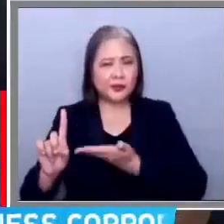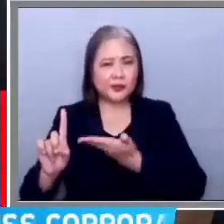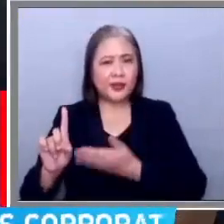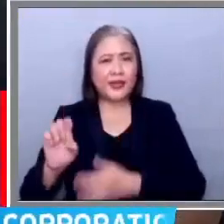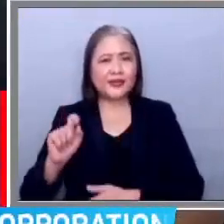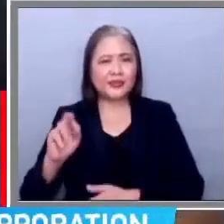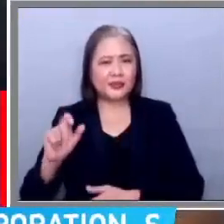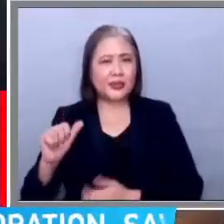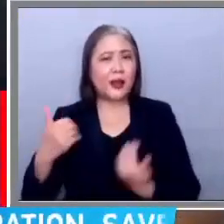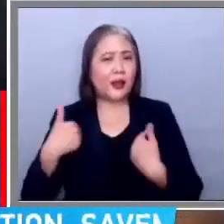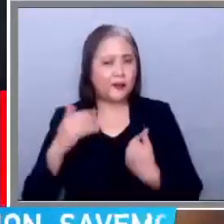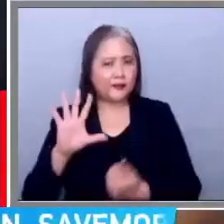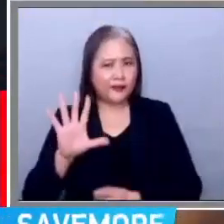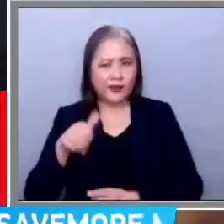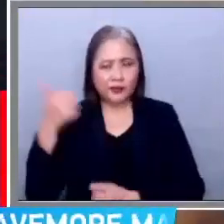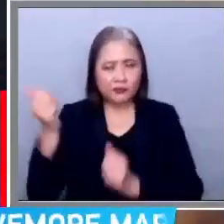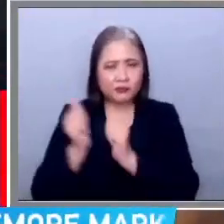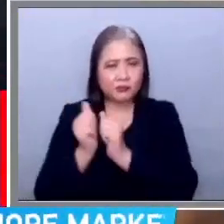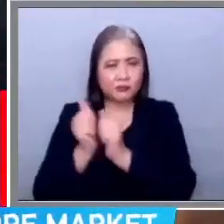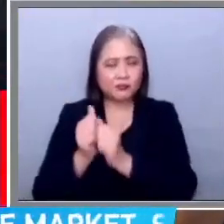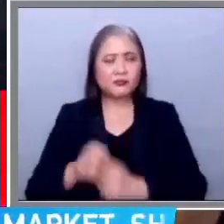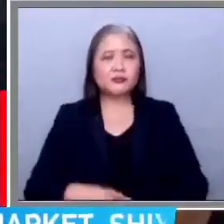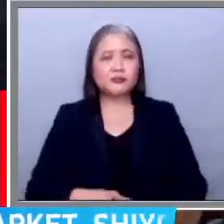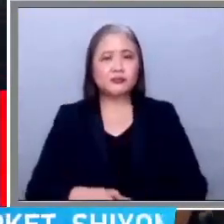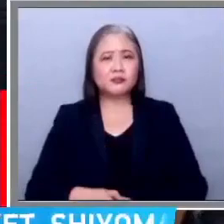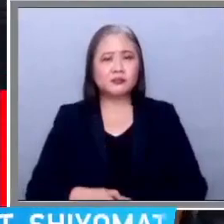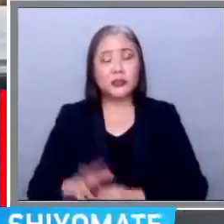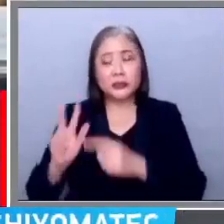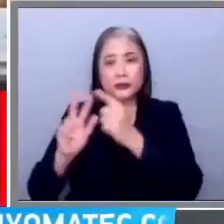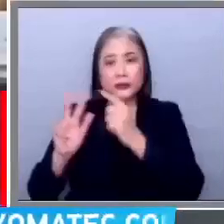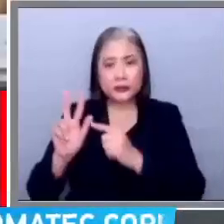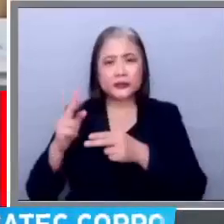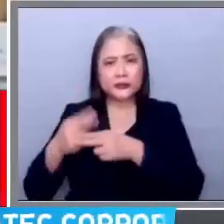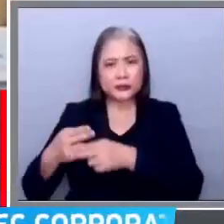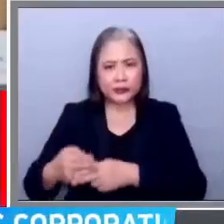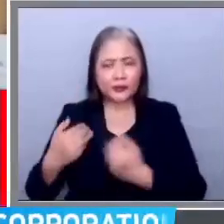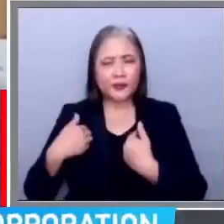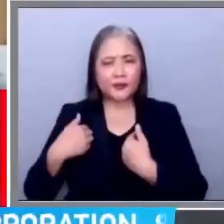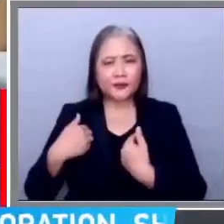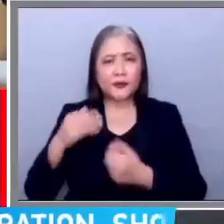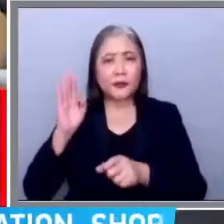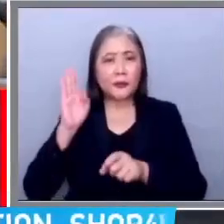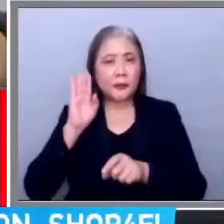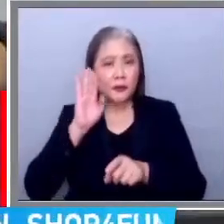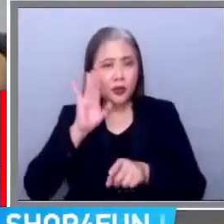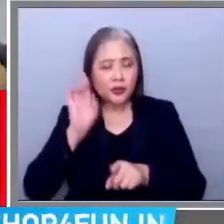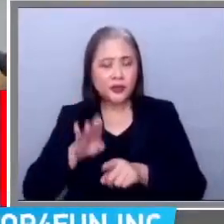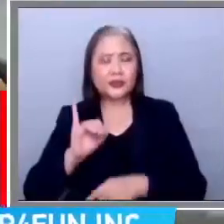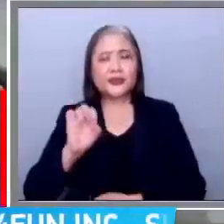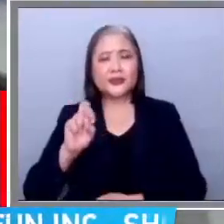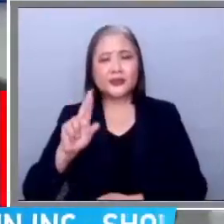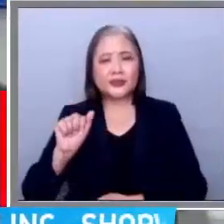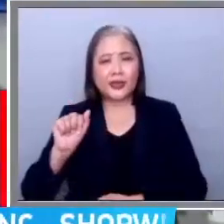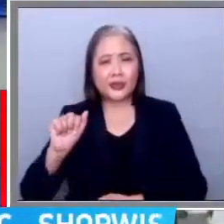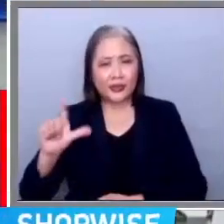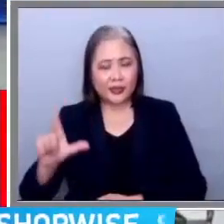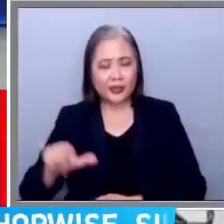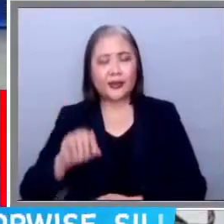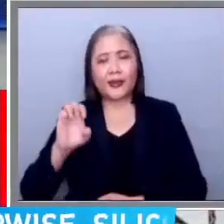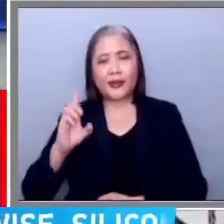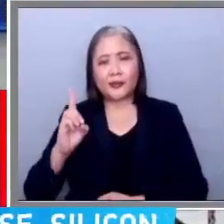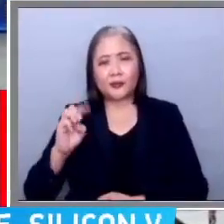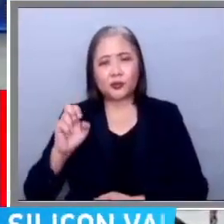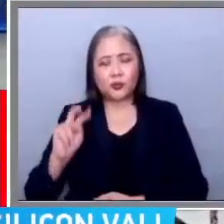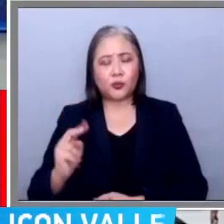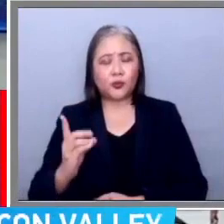siyang ibang kasama. Tatlo yung kinilala niya, magkapatid na Israel at Edmund Dimakulangan at isang alias Orly.